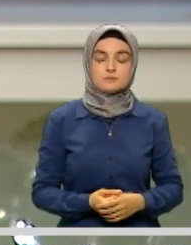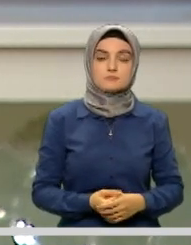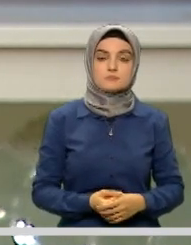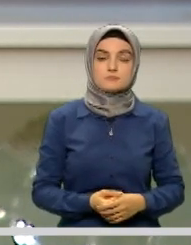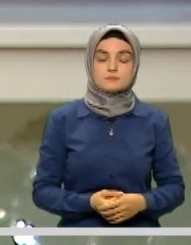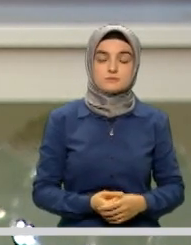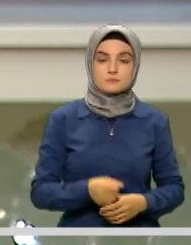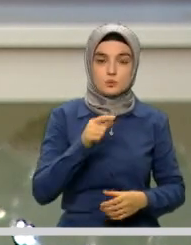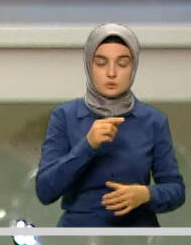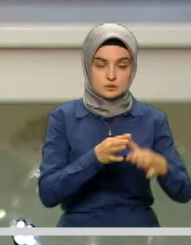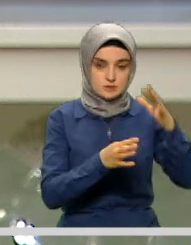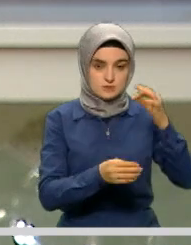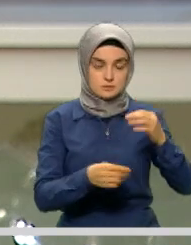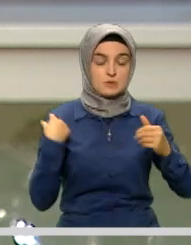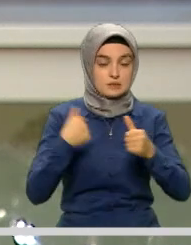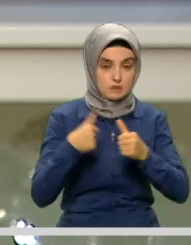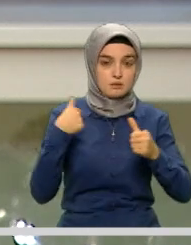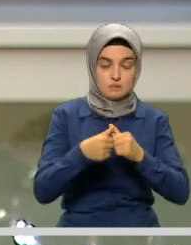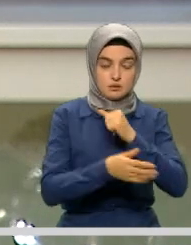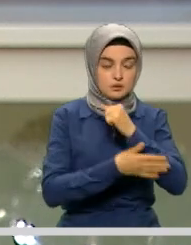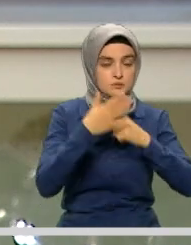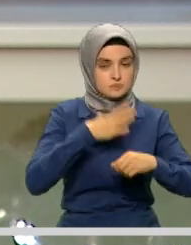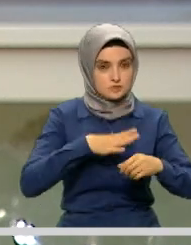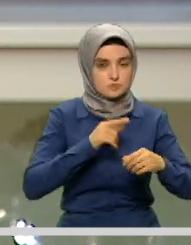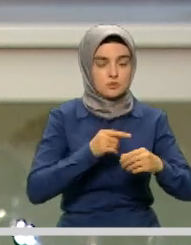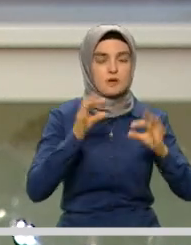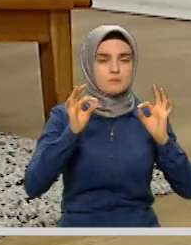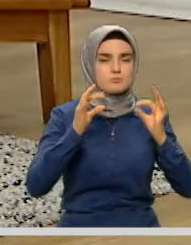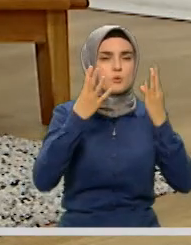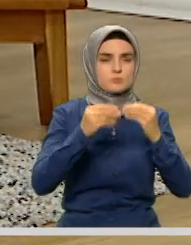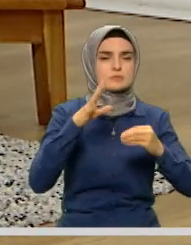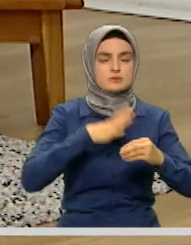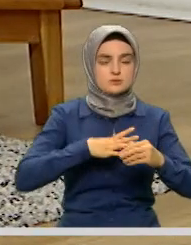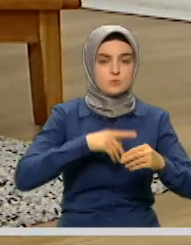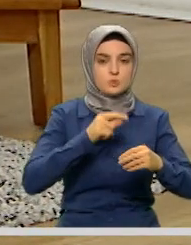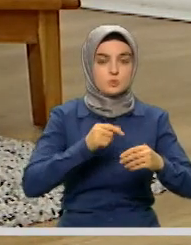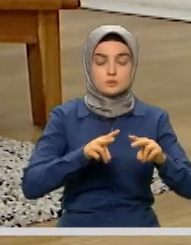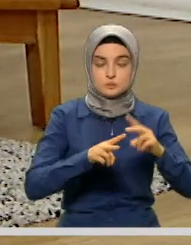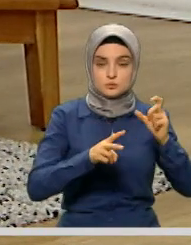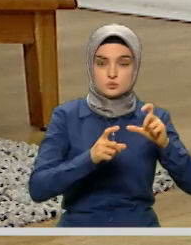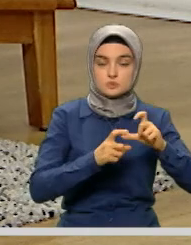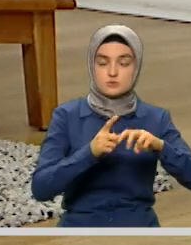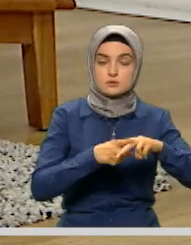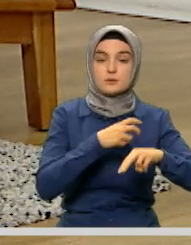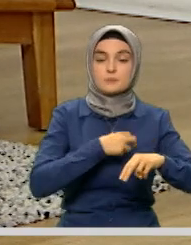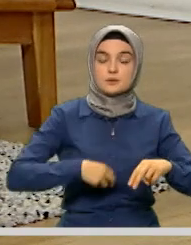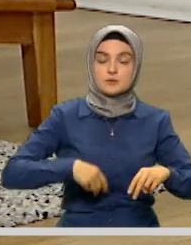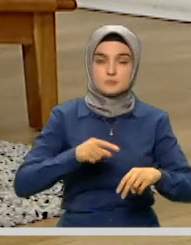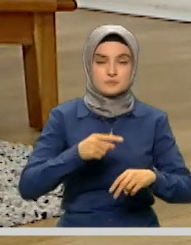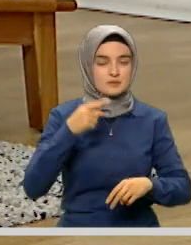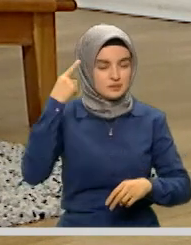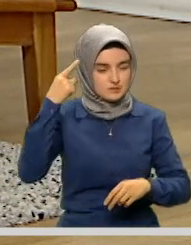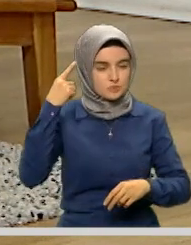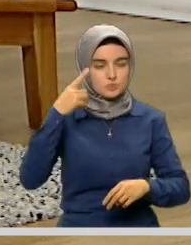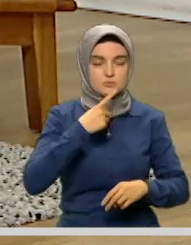Hani oradaki tabii. Kişi geliyor tekrar yardım istiyor aynen. Vesaire falan. Yani orada da aslında Hazreti Musa'nın bir manada hani bizim daha böyle nefsanide